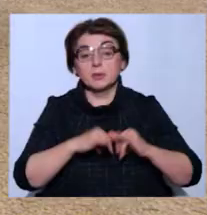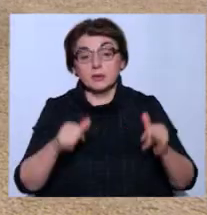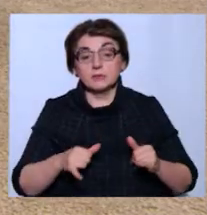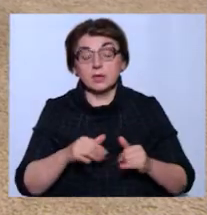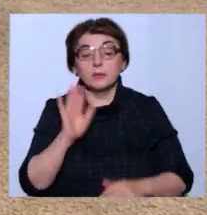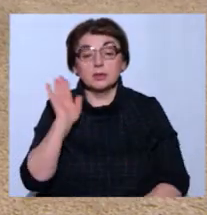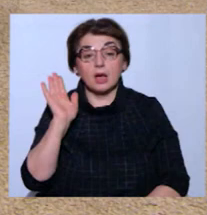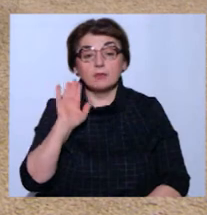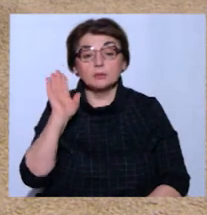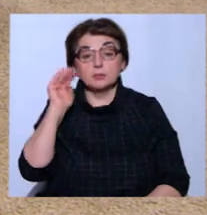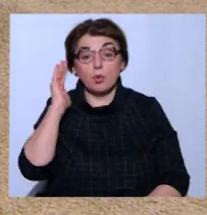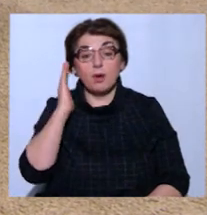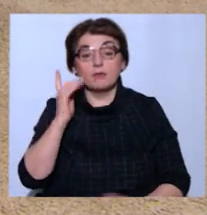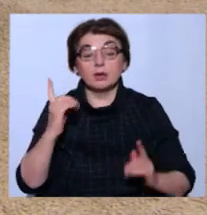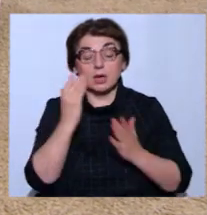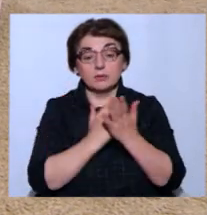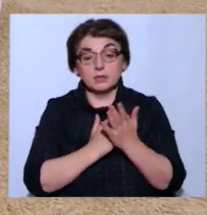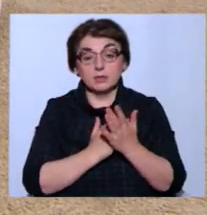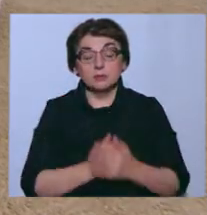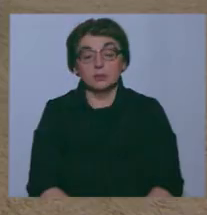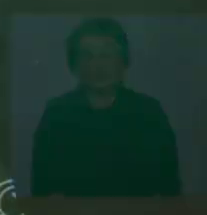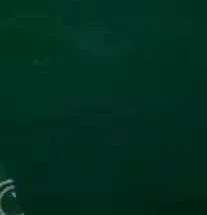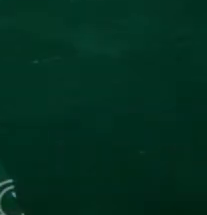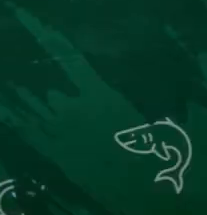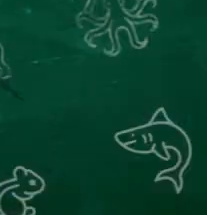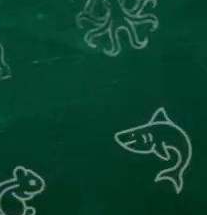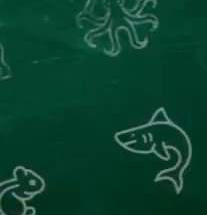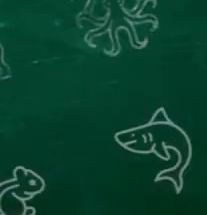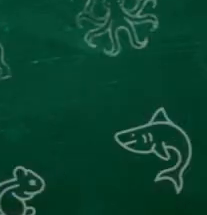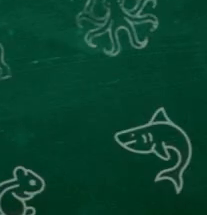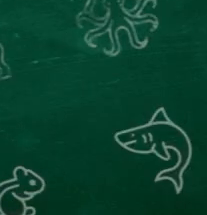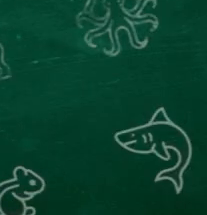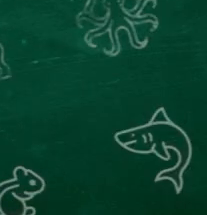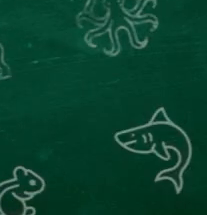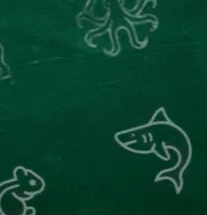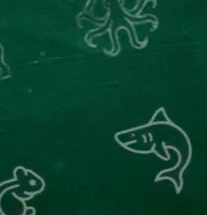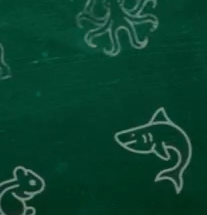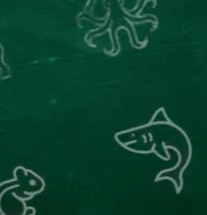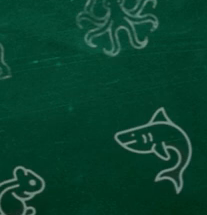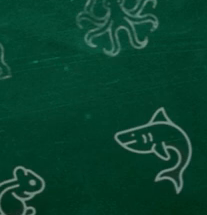ნახვამდის მომავალ გაკვეთილამდე.